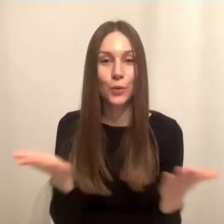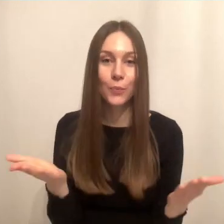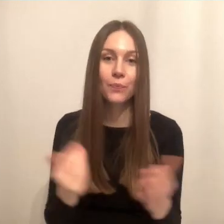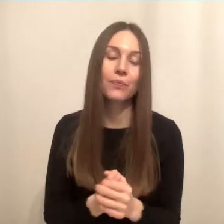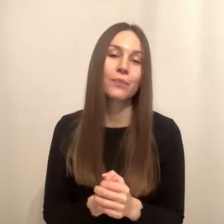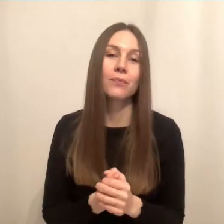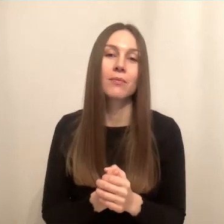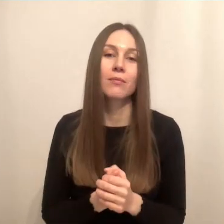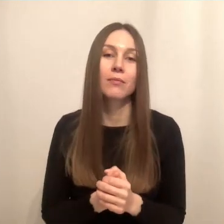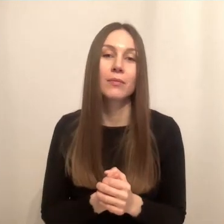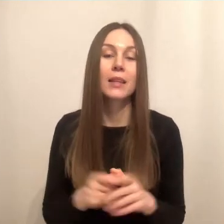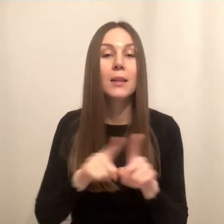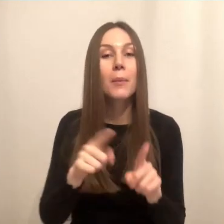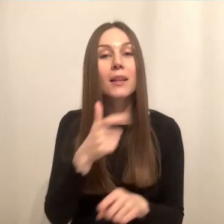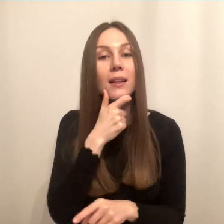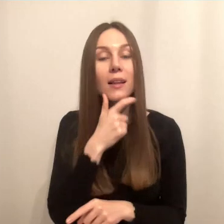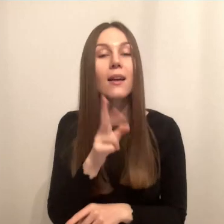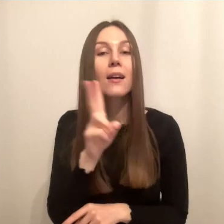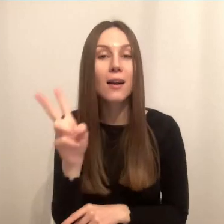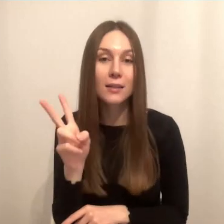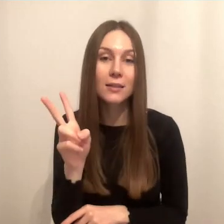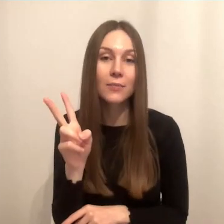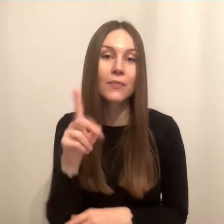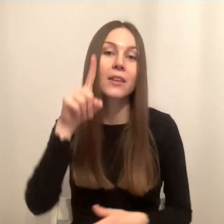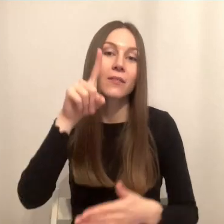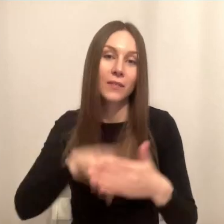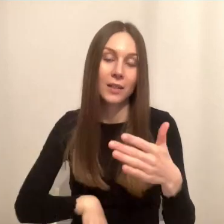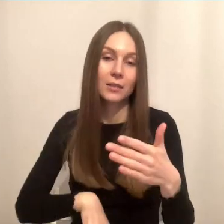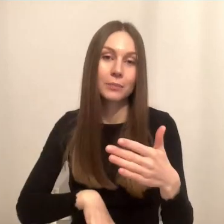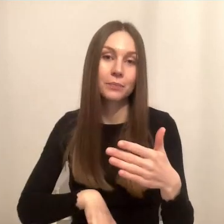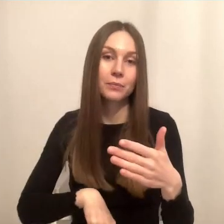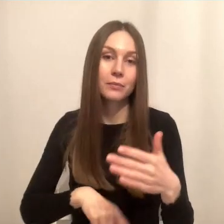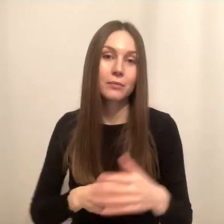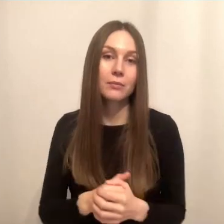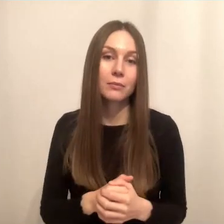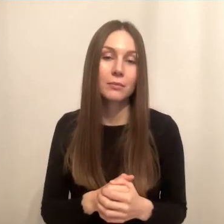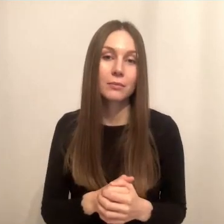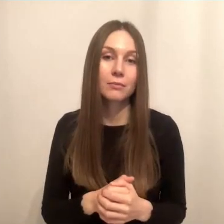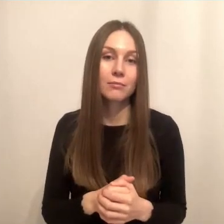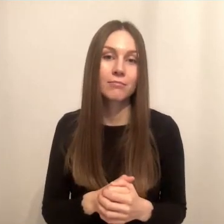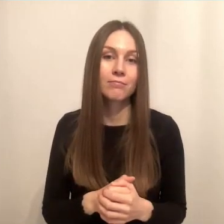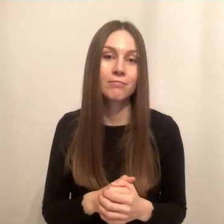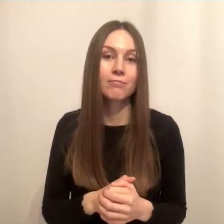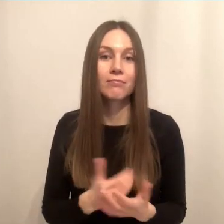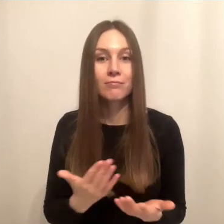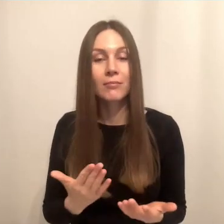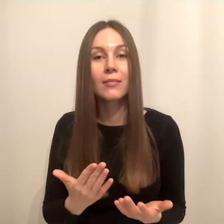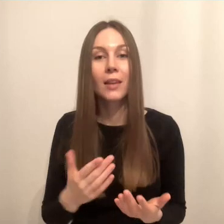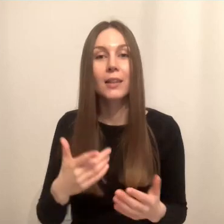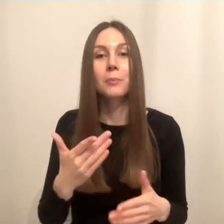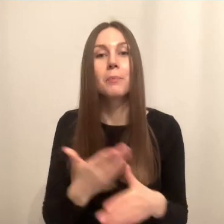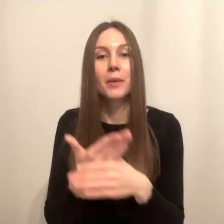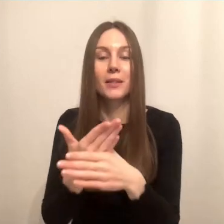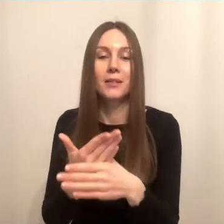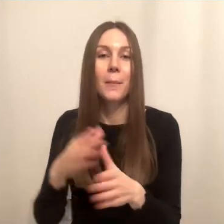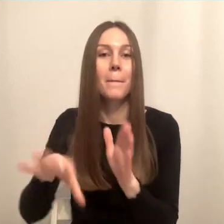padėkoti žiūrėjusiems šią laidą. Labai tikiuosi, kad jie bent kažkam ir kažkiek padės